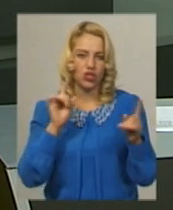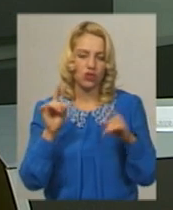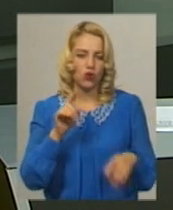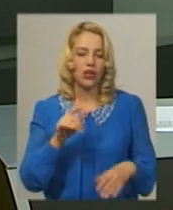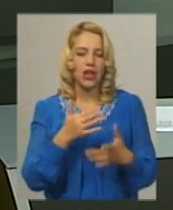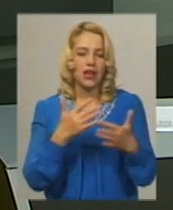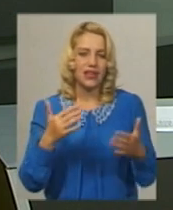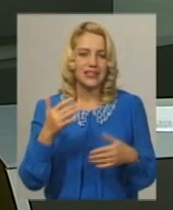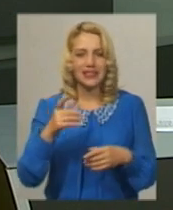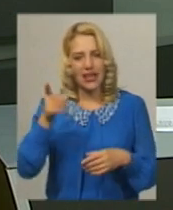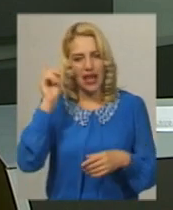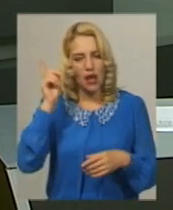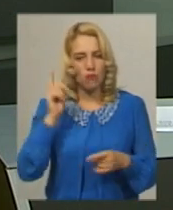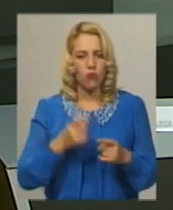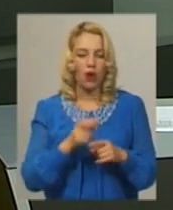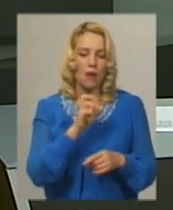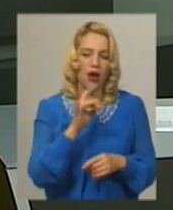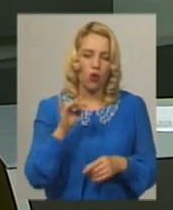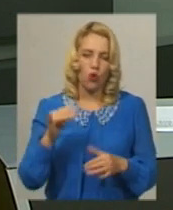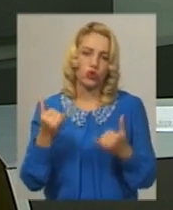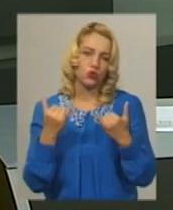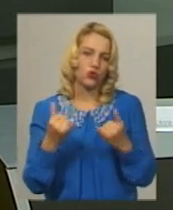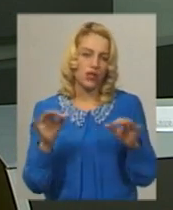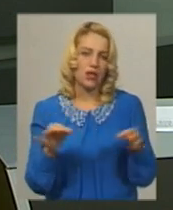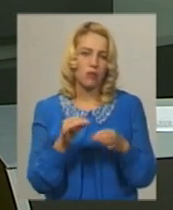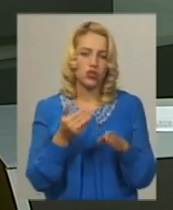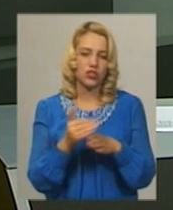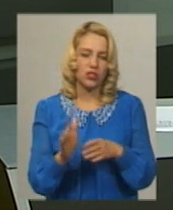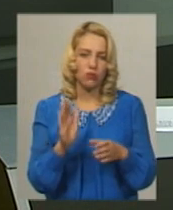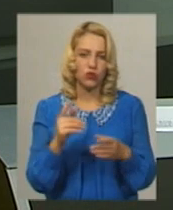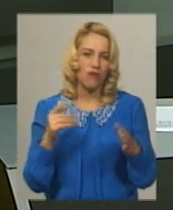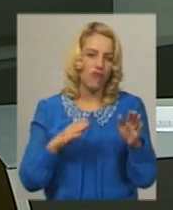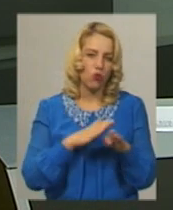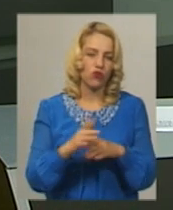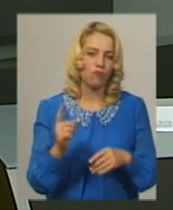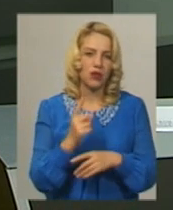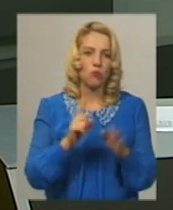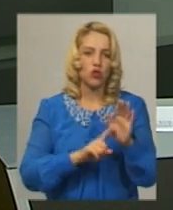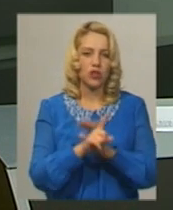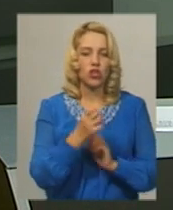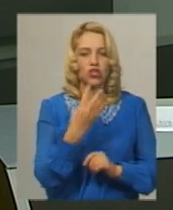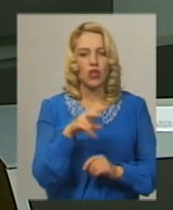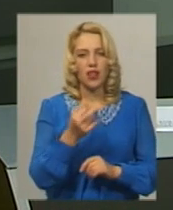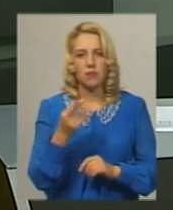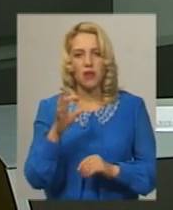бароко, романтизм, сучасна музика. Частина творів буде виконуватись вперше. Початок 14 липня о